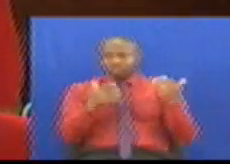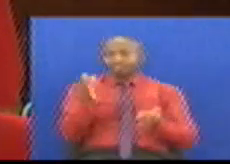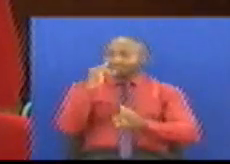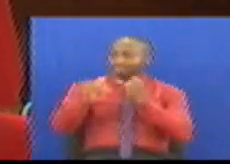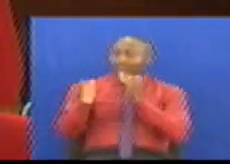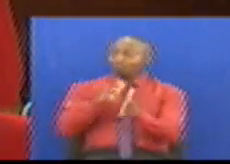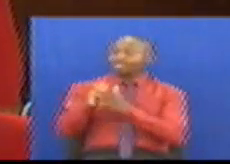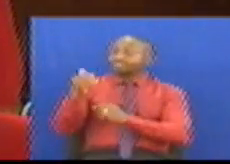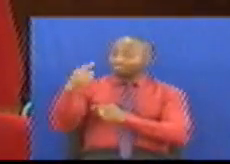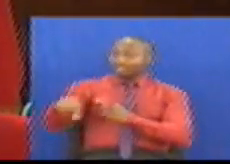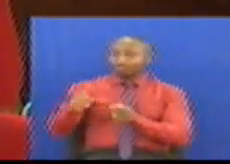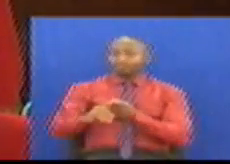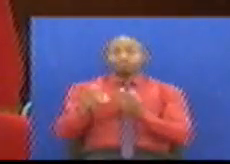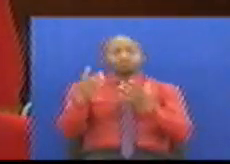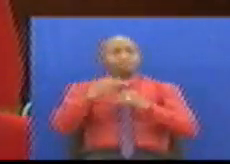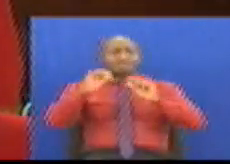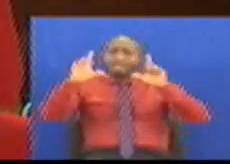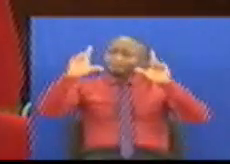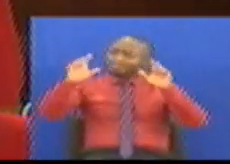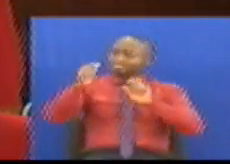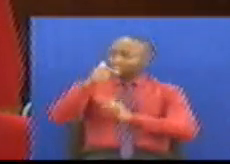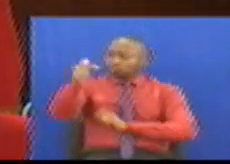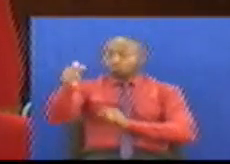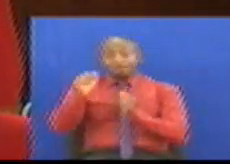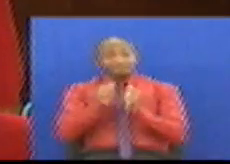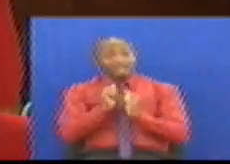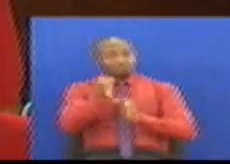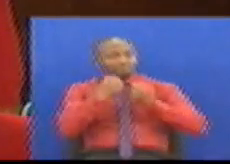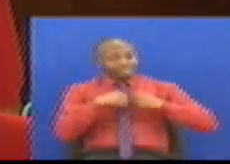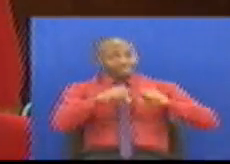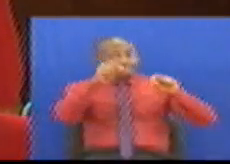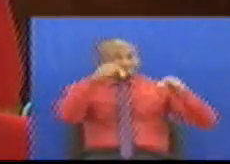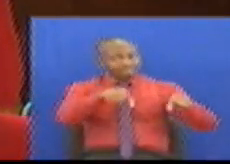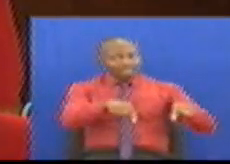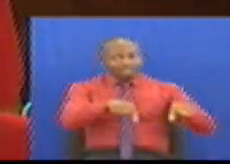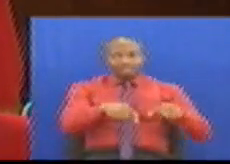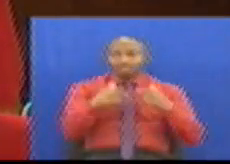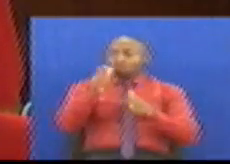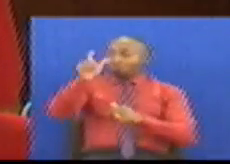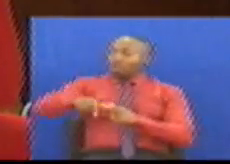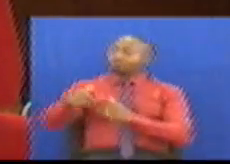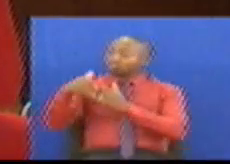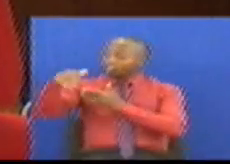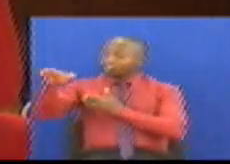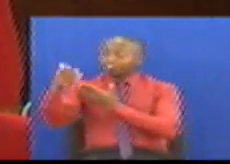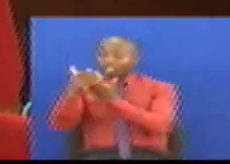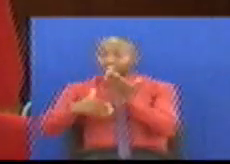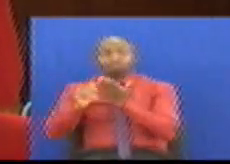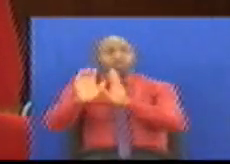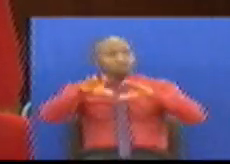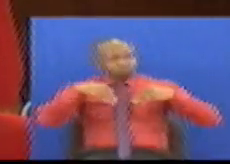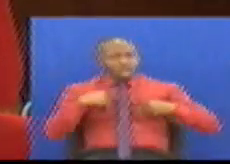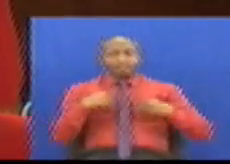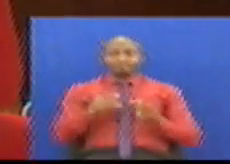sana, mnaweza kupata tu picha ya yale yanayofanyika, jinsi ambavyo yanakubalika mpaka kwenye nje ya mipaka yetu.